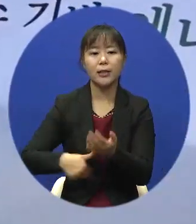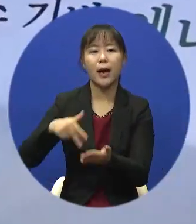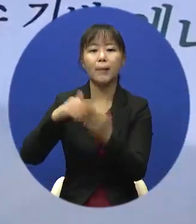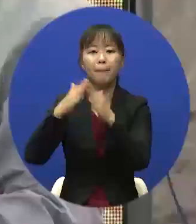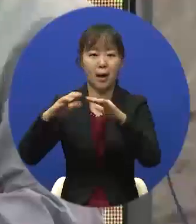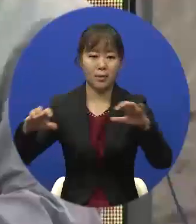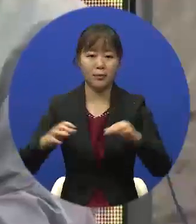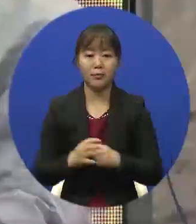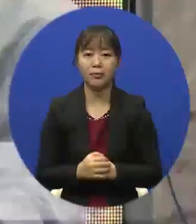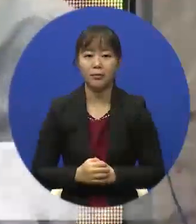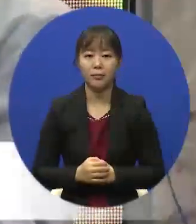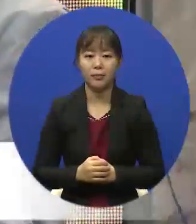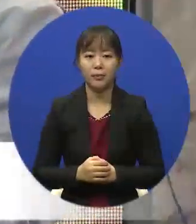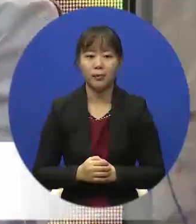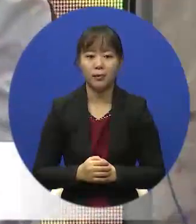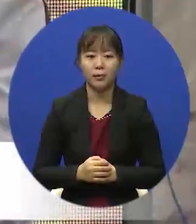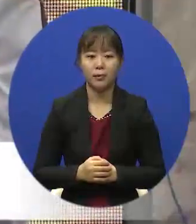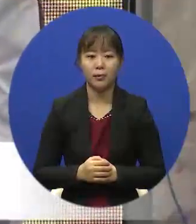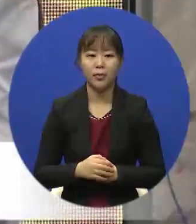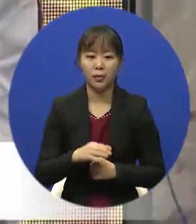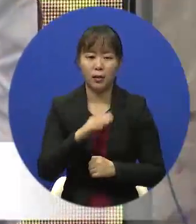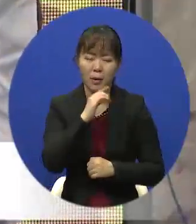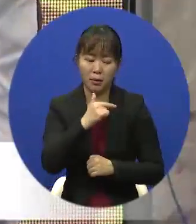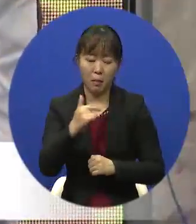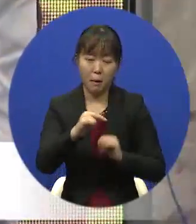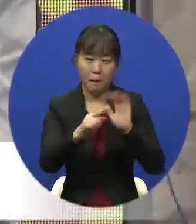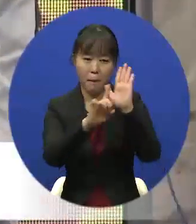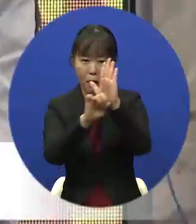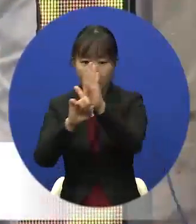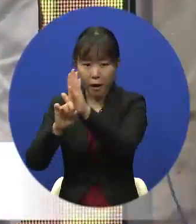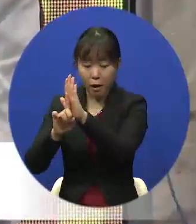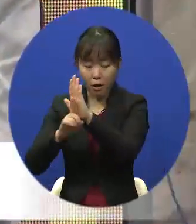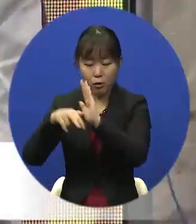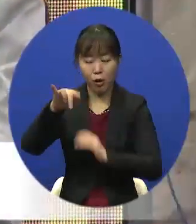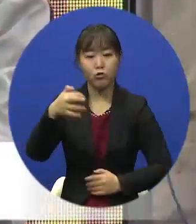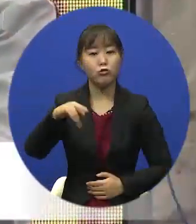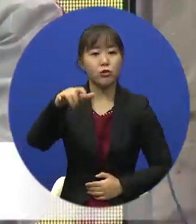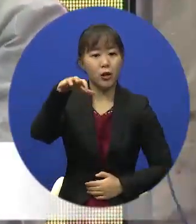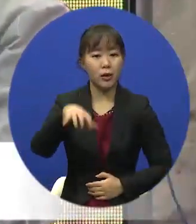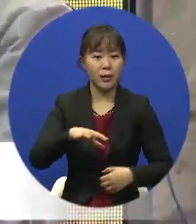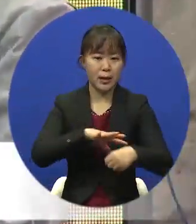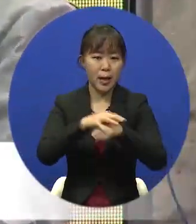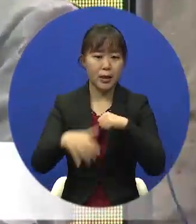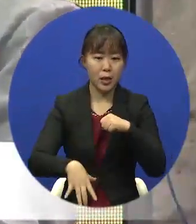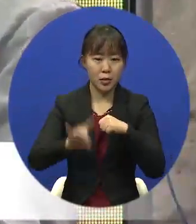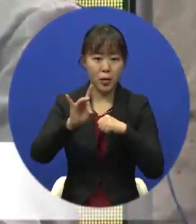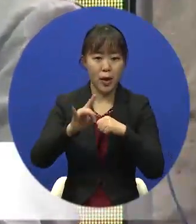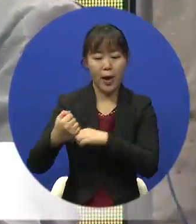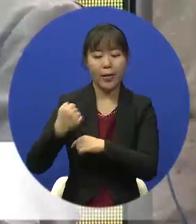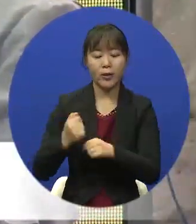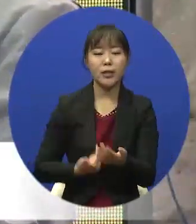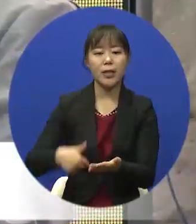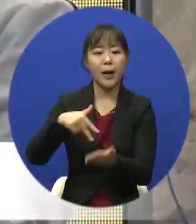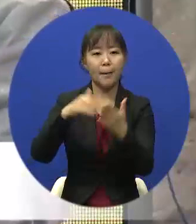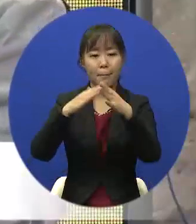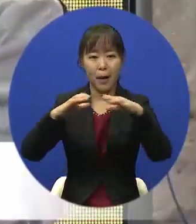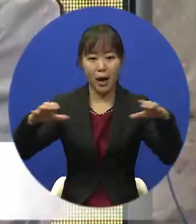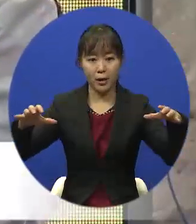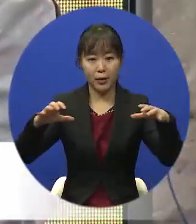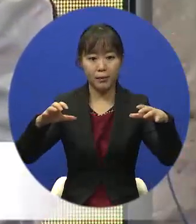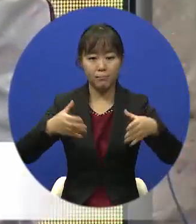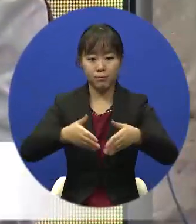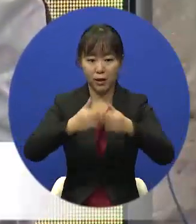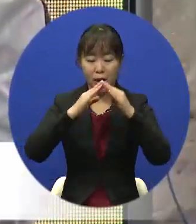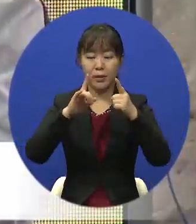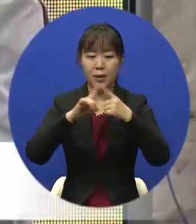자립마을입니다. 대대적인 보도 자료를 통해서 우리 순천에 세계 최초의 에너지 자립마을이